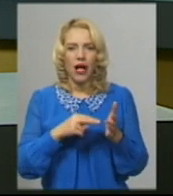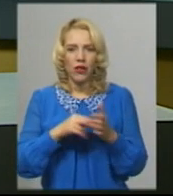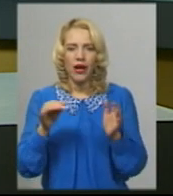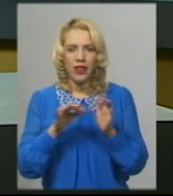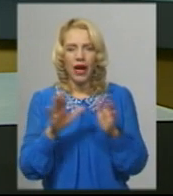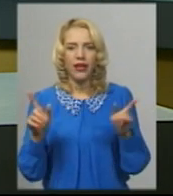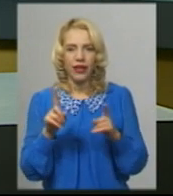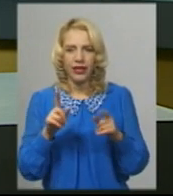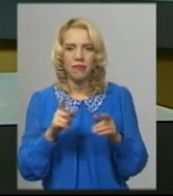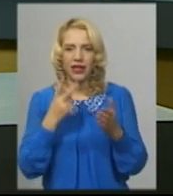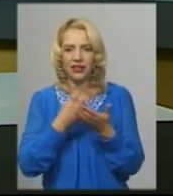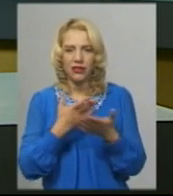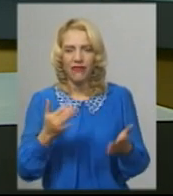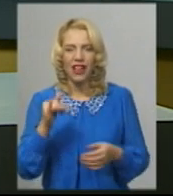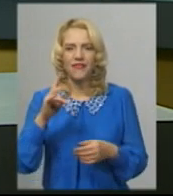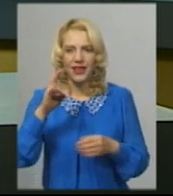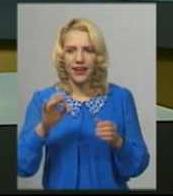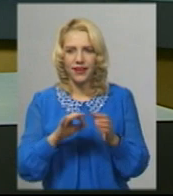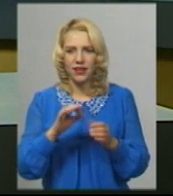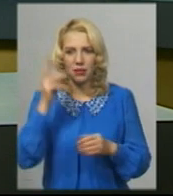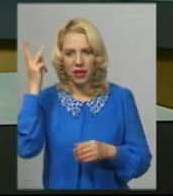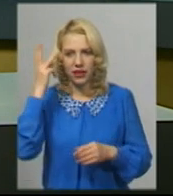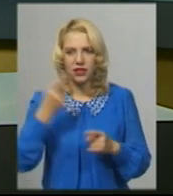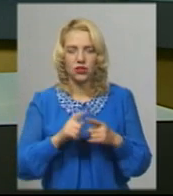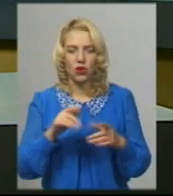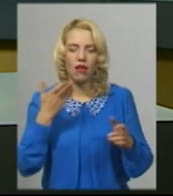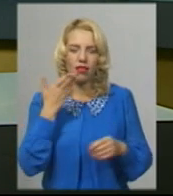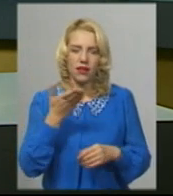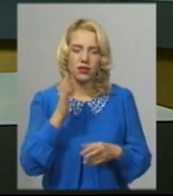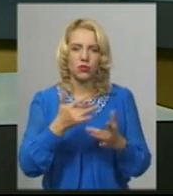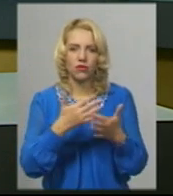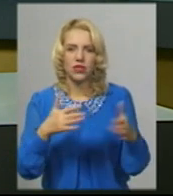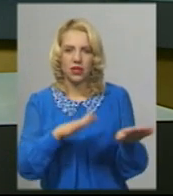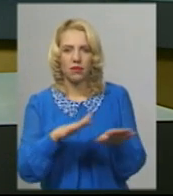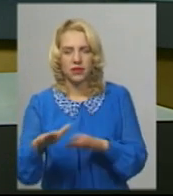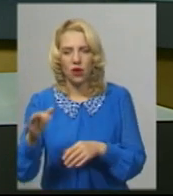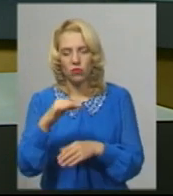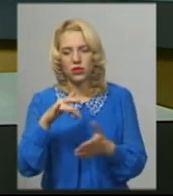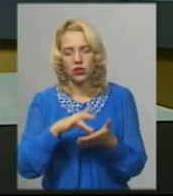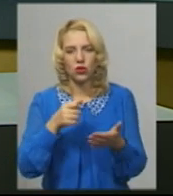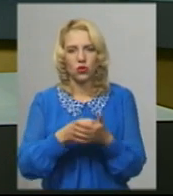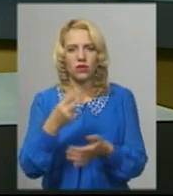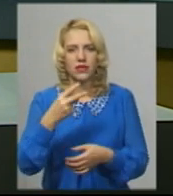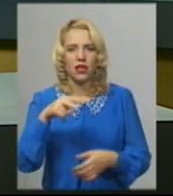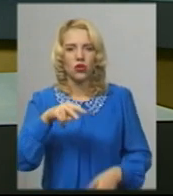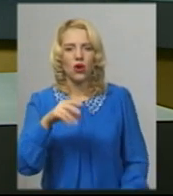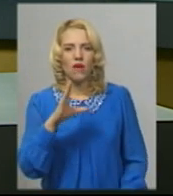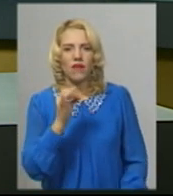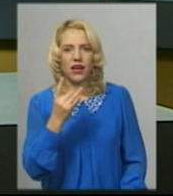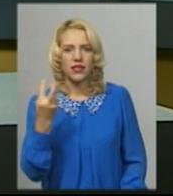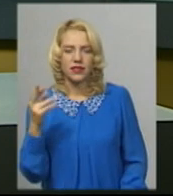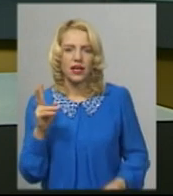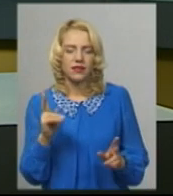в Хмельницькому. Лекції та заходи відбуватимуться в різних локаціях обласного центру до 20 вересня. Як можна зменшити